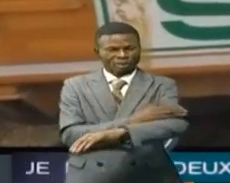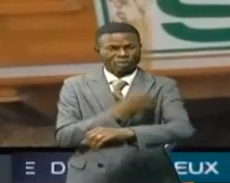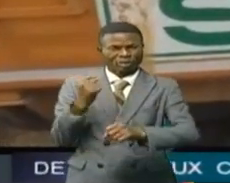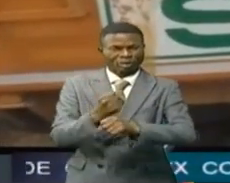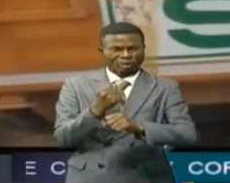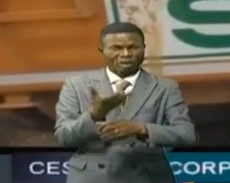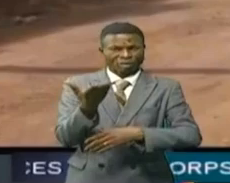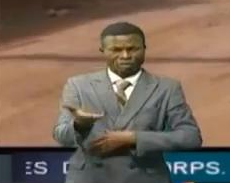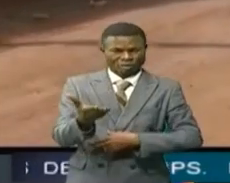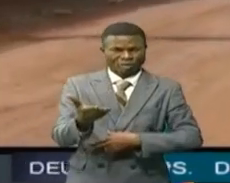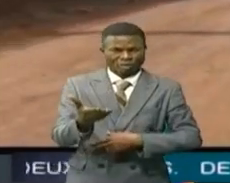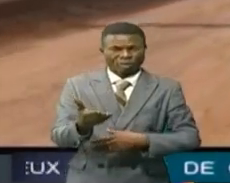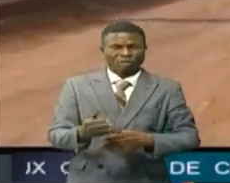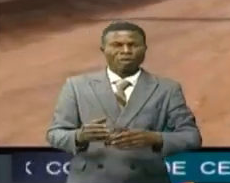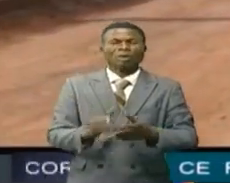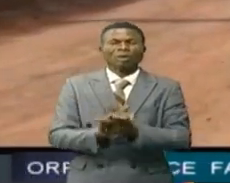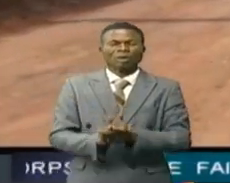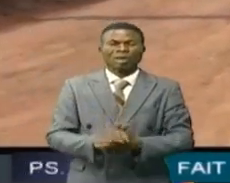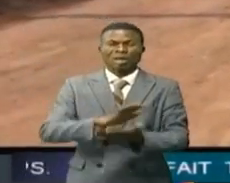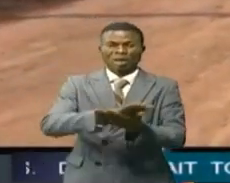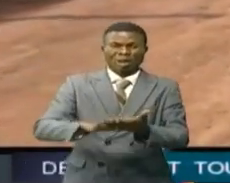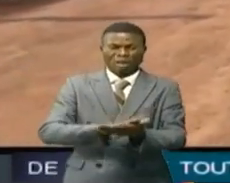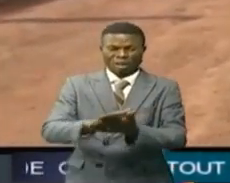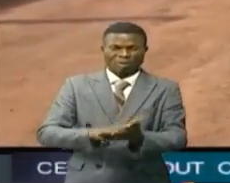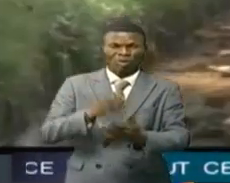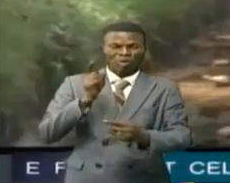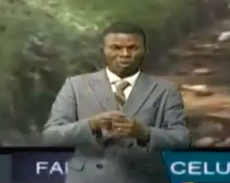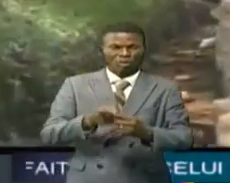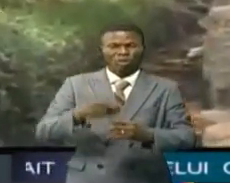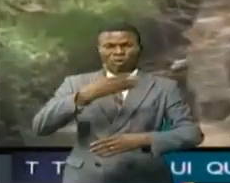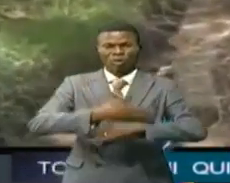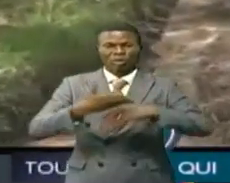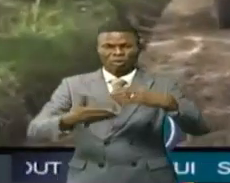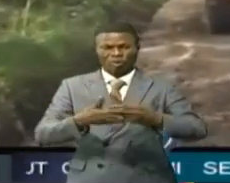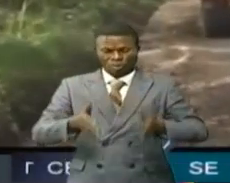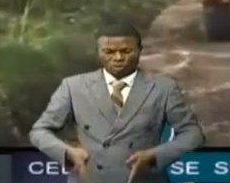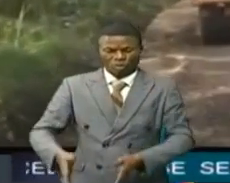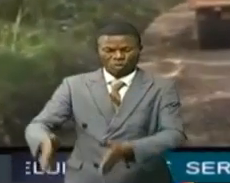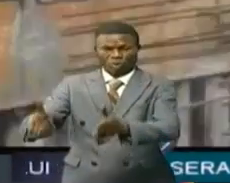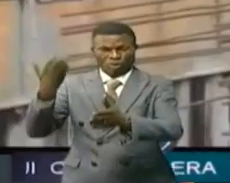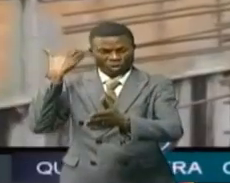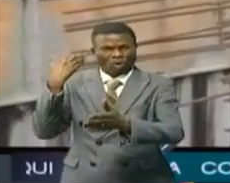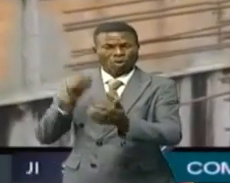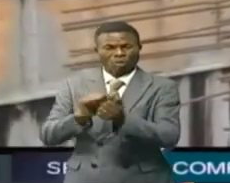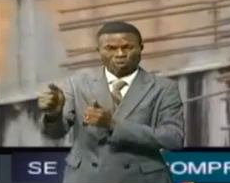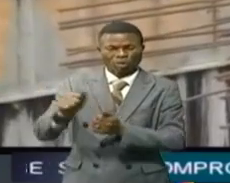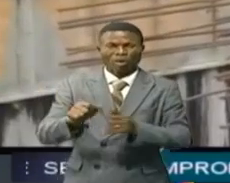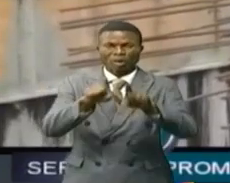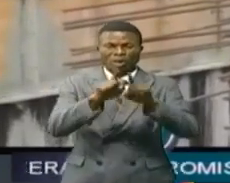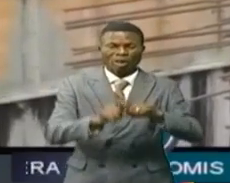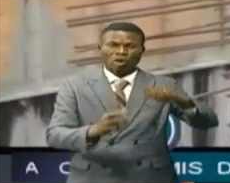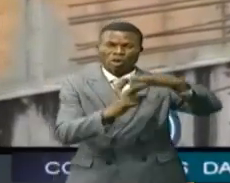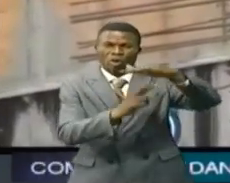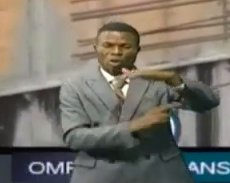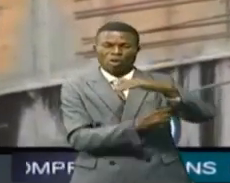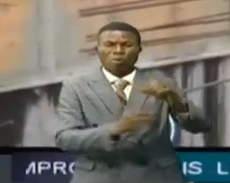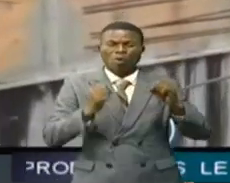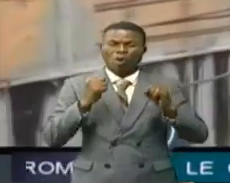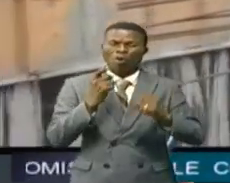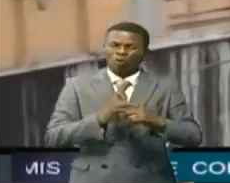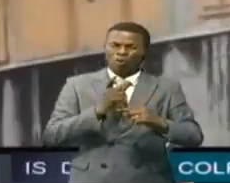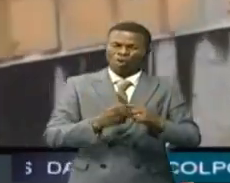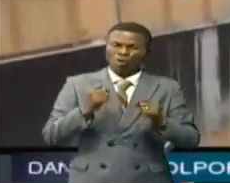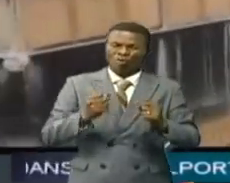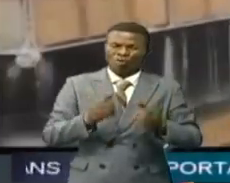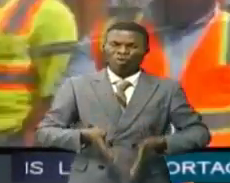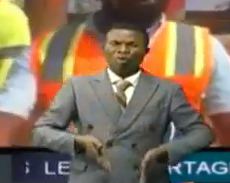travaux, notamment la pose de la couche de base, la construction des caniveaux ainsi que d'un nouveau pont à béton armé sur la